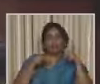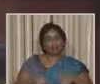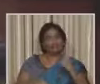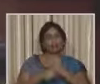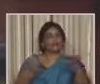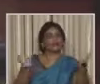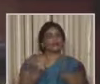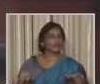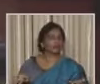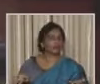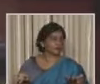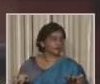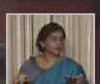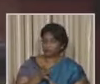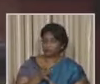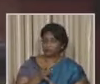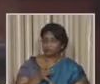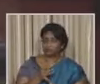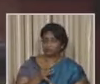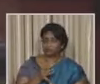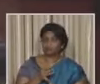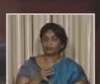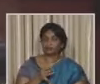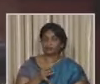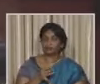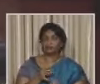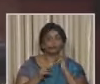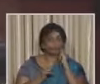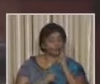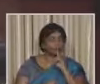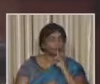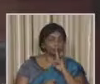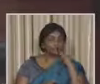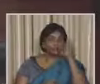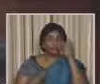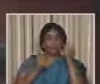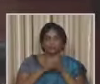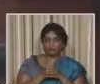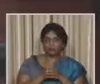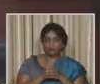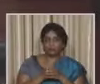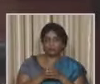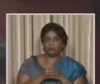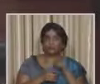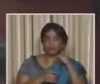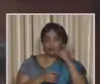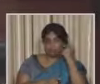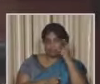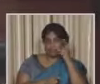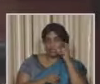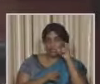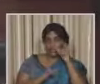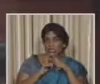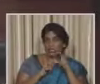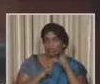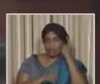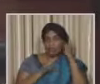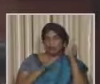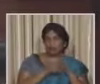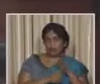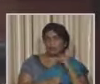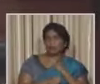அவரும் அரசாங்கத்தில் தான். அடுத்ததாக குற்றச்சாட்டு இந்த உளவு பிரிவை பற்றி. ஆம், உளவு பிரிவு.